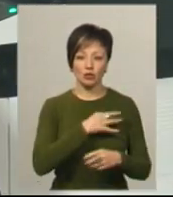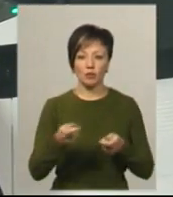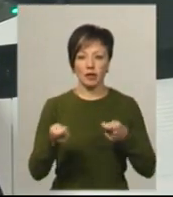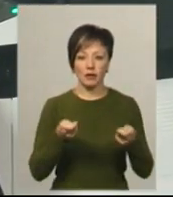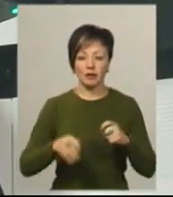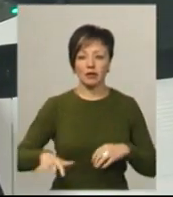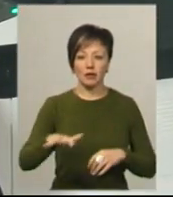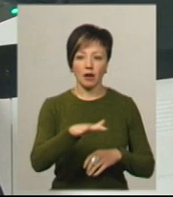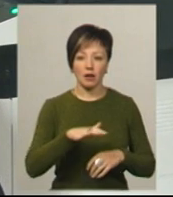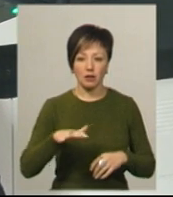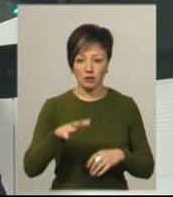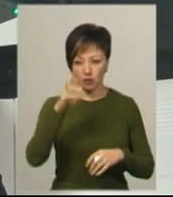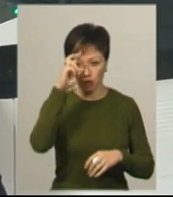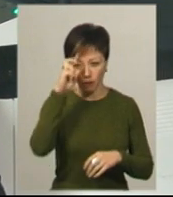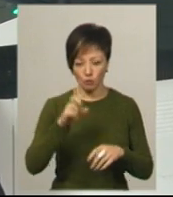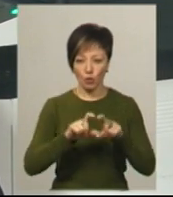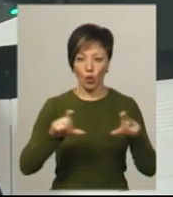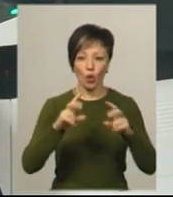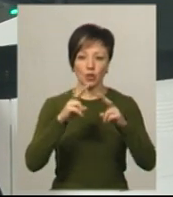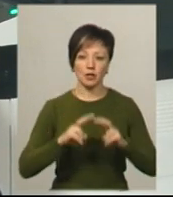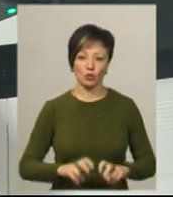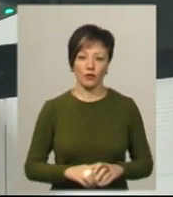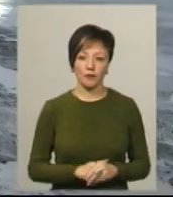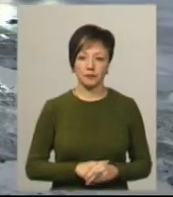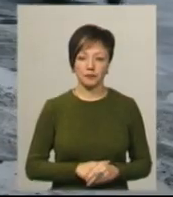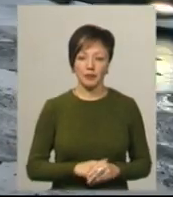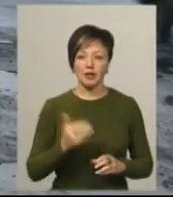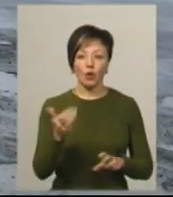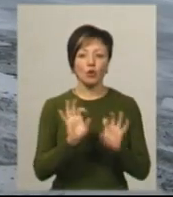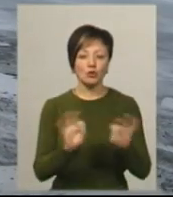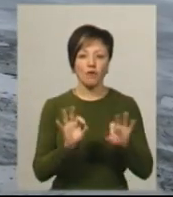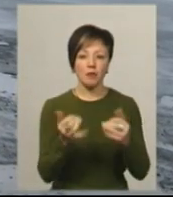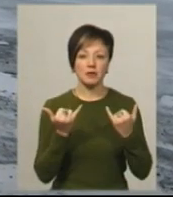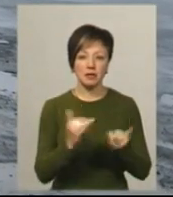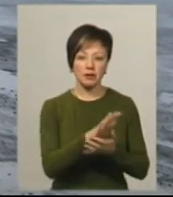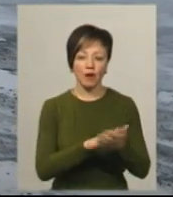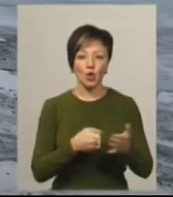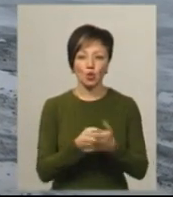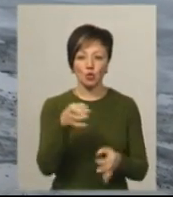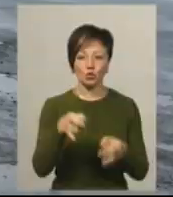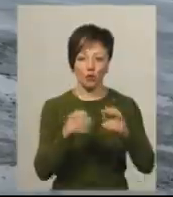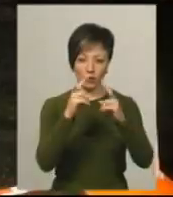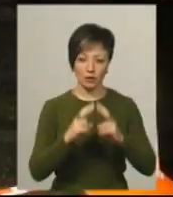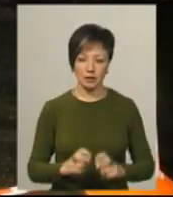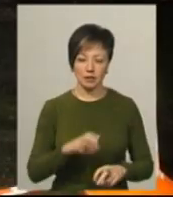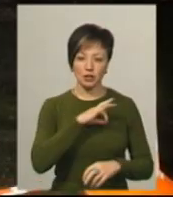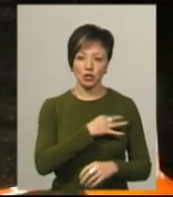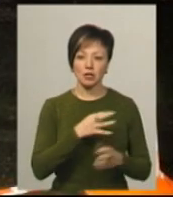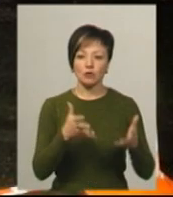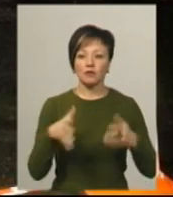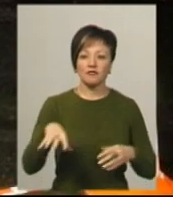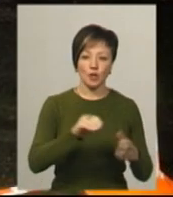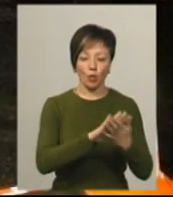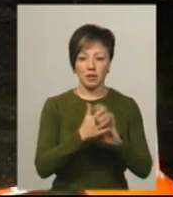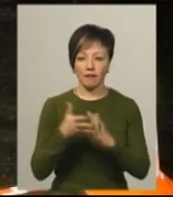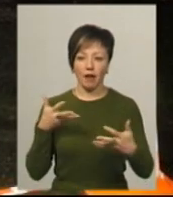управління територіального управління Державного бюро розслідувань Сергій Кушнір. За його словами, наразі триває досудове розслідування, слідчі з'ясовують усі